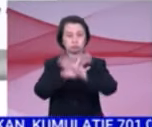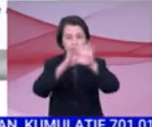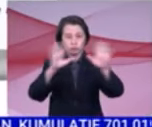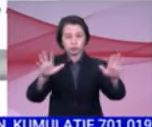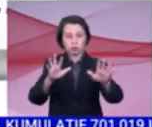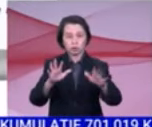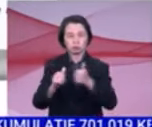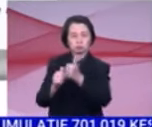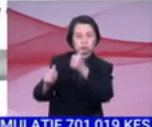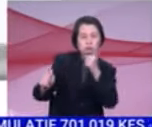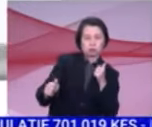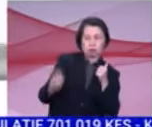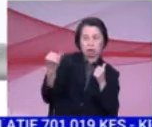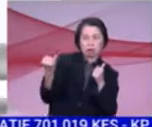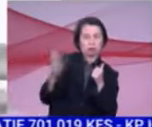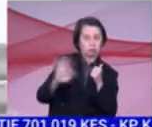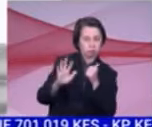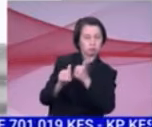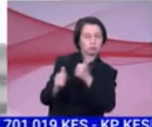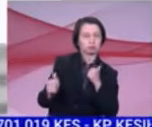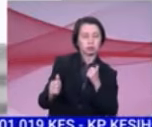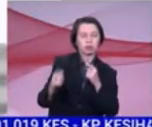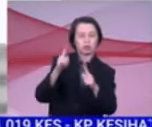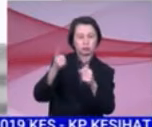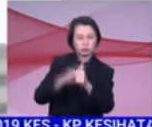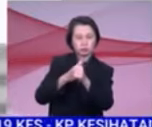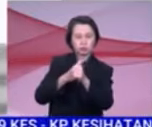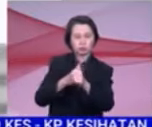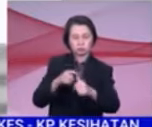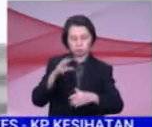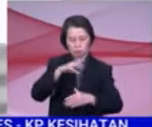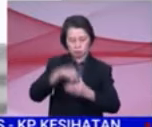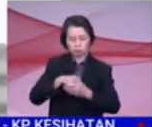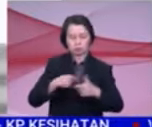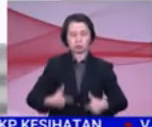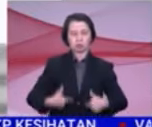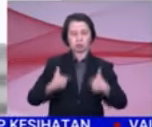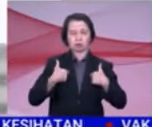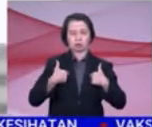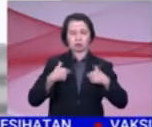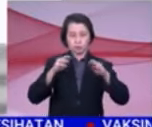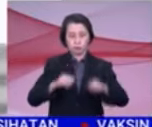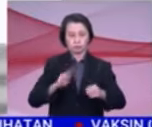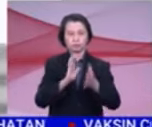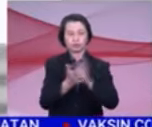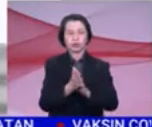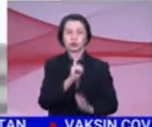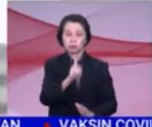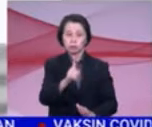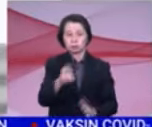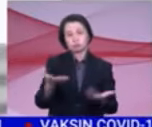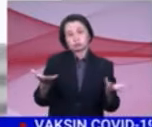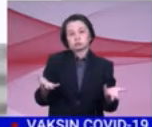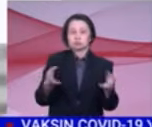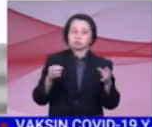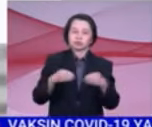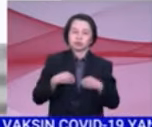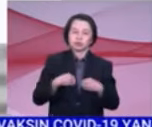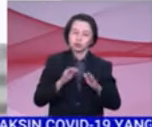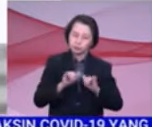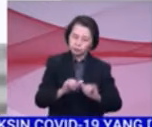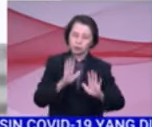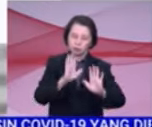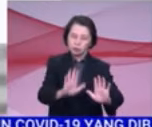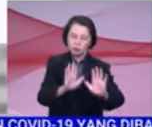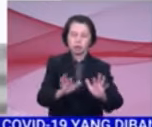mengutamakan pencegahan keburukan terutama yang melibatkan nyawa manusia justru umat Islam penuh roh dan terus bersabar